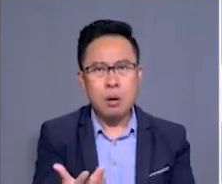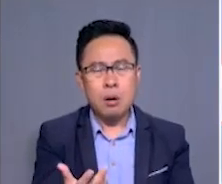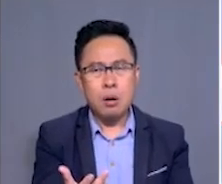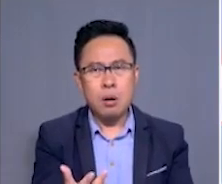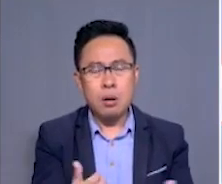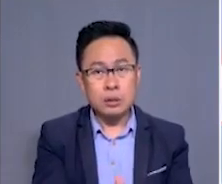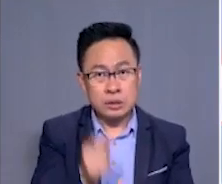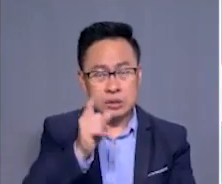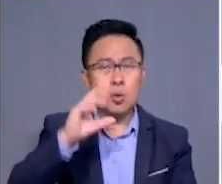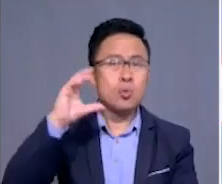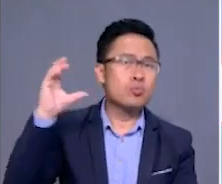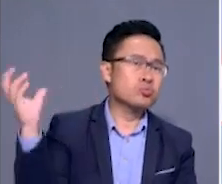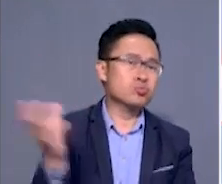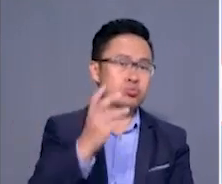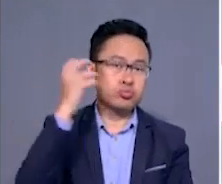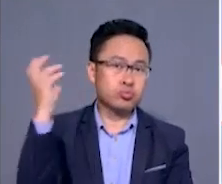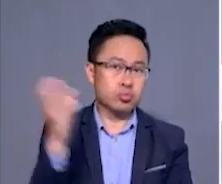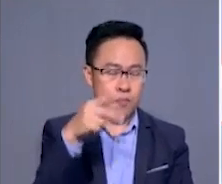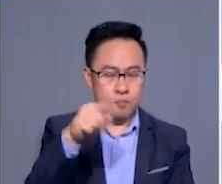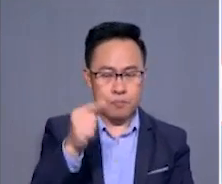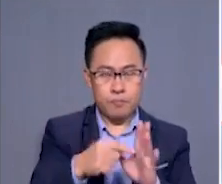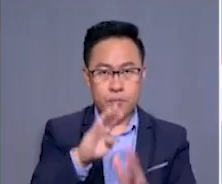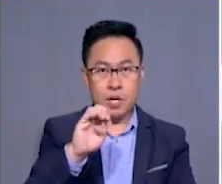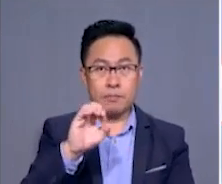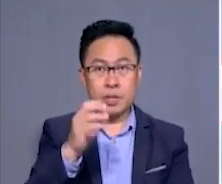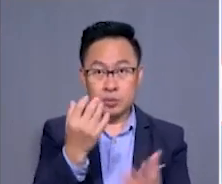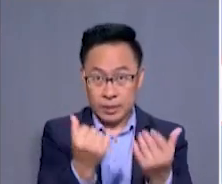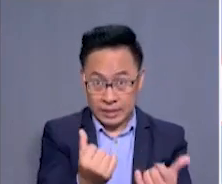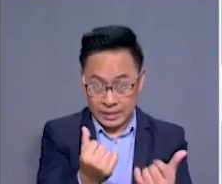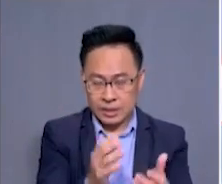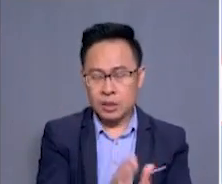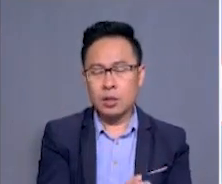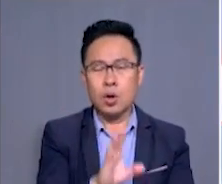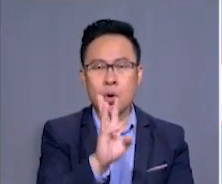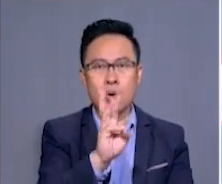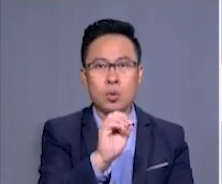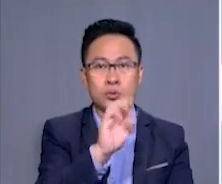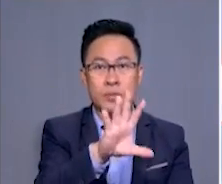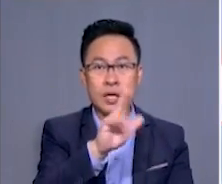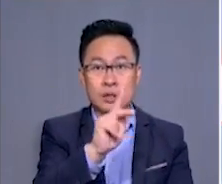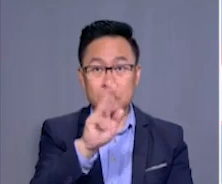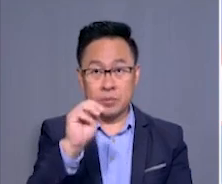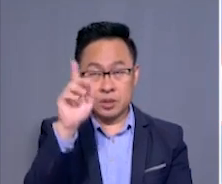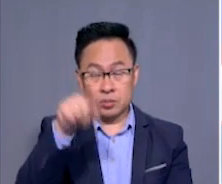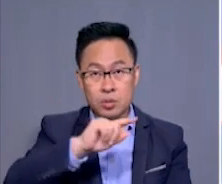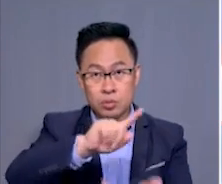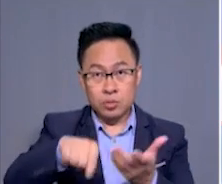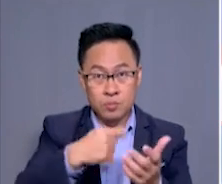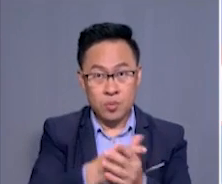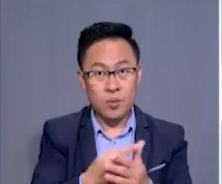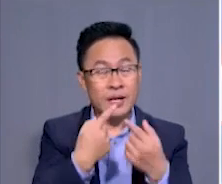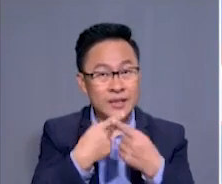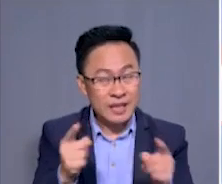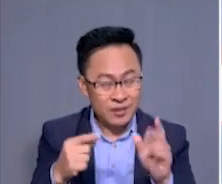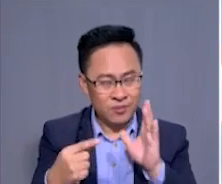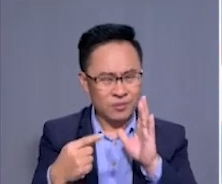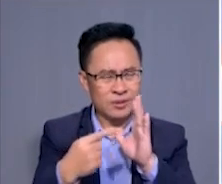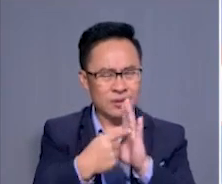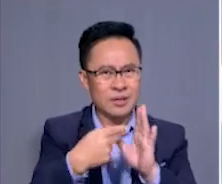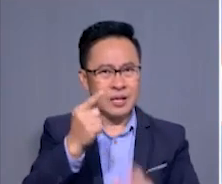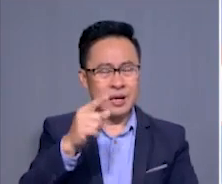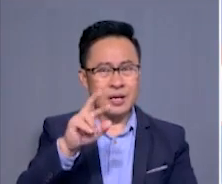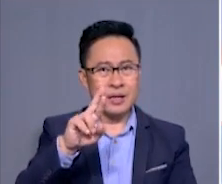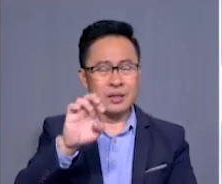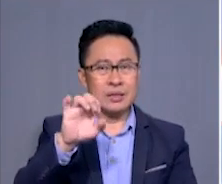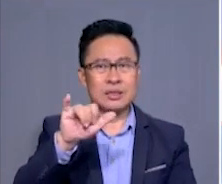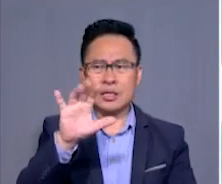พายุเนี่ยความเร็วลมของปลาบึกเนี่ยมันประมาณ65กิโลเมตรต่อชั่วโมงแต่ของแฮร์ริเอตเนี่ยมัน95กิโลเมตรต่อชั่วโมงถ้าเทีย